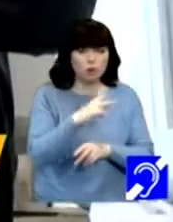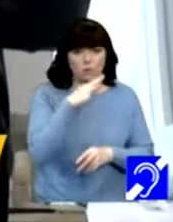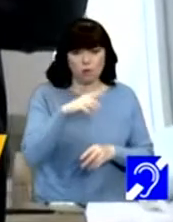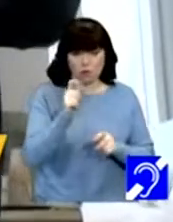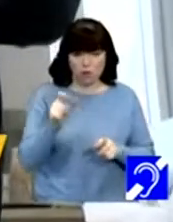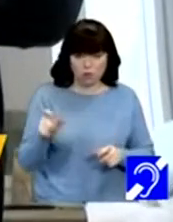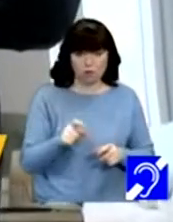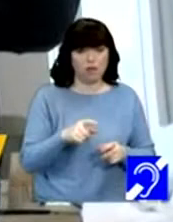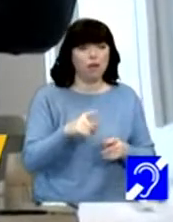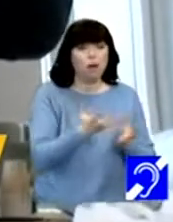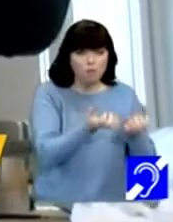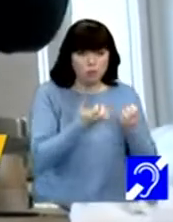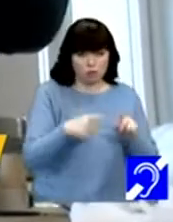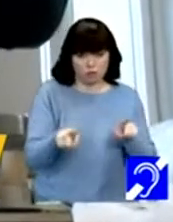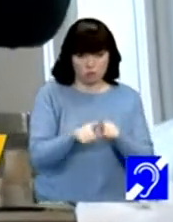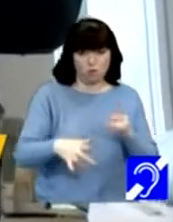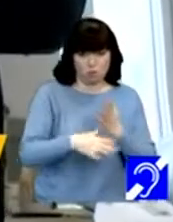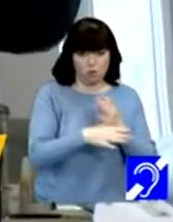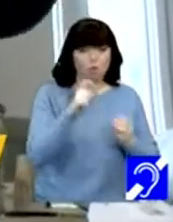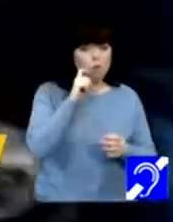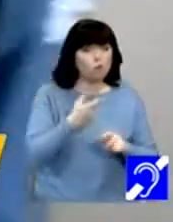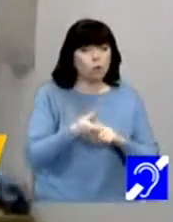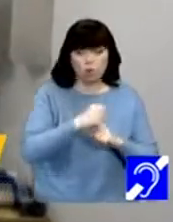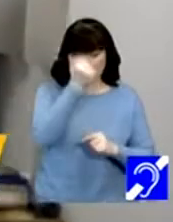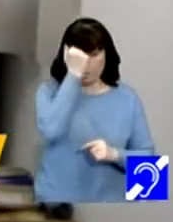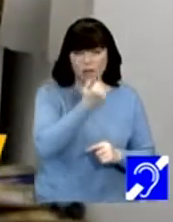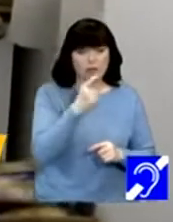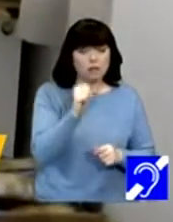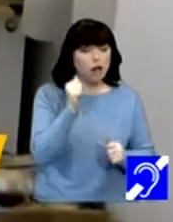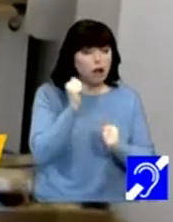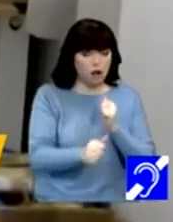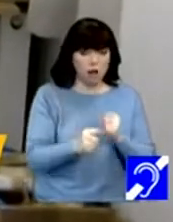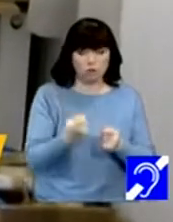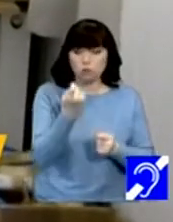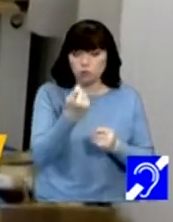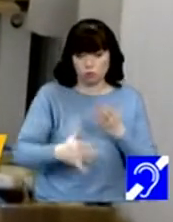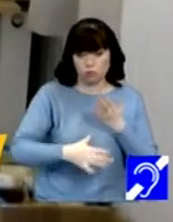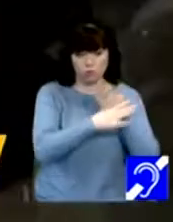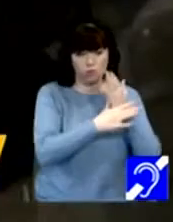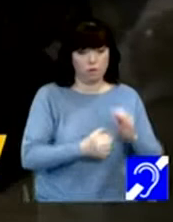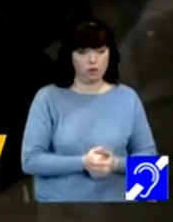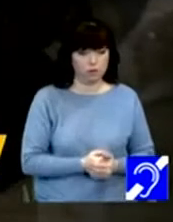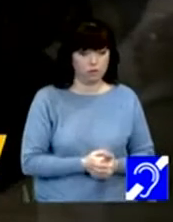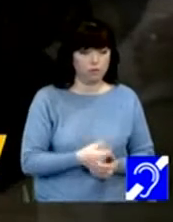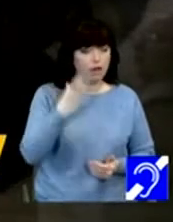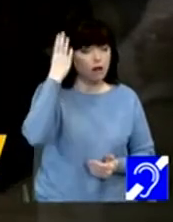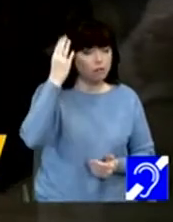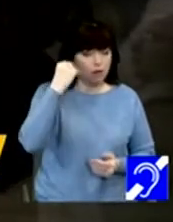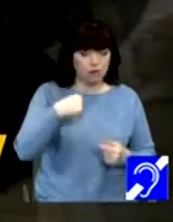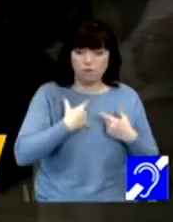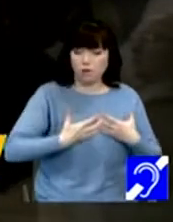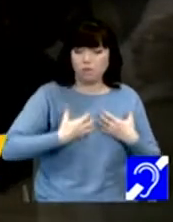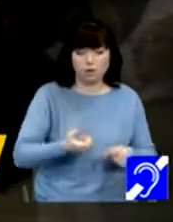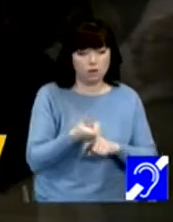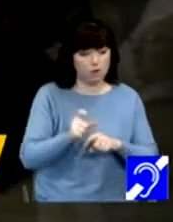după acest ajutor. Ucrainenii sunt extrem de recunoscători pentru fiecare gest de solidaritate. Moldavia primila foarte